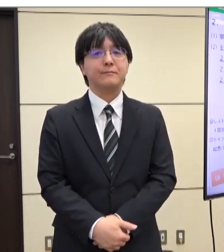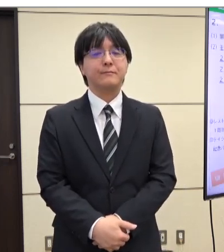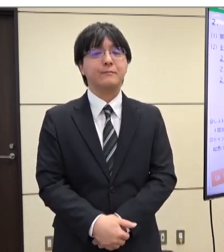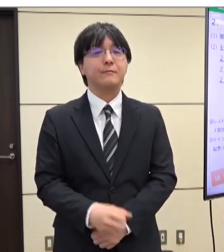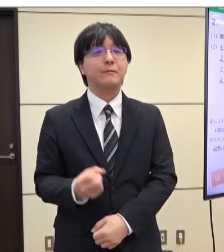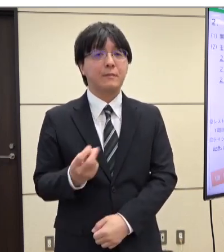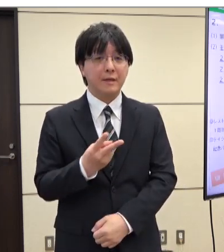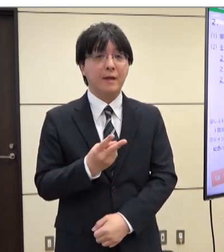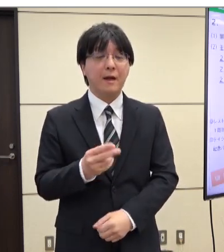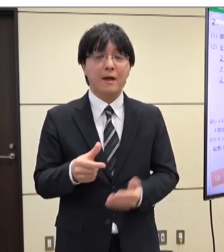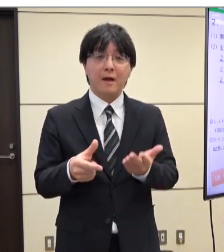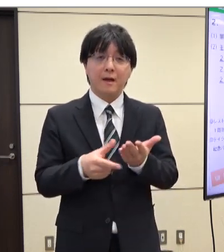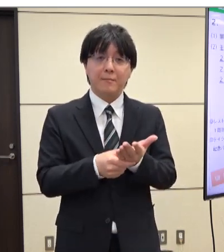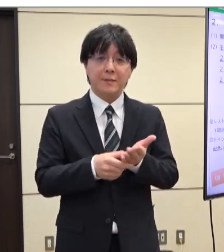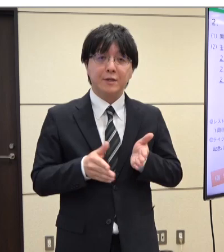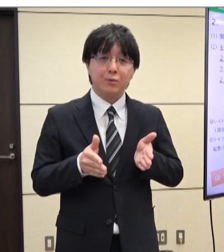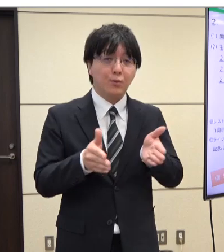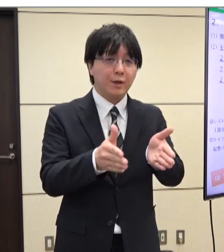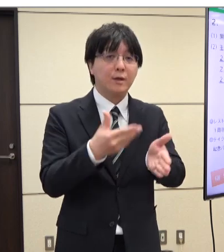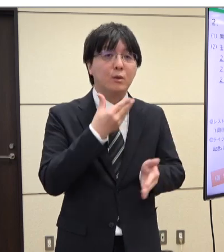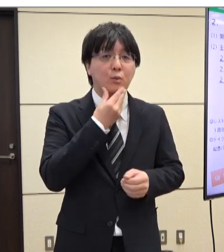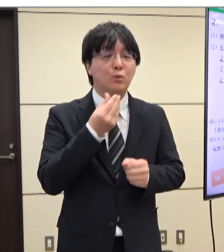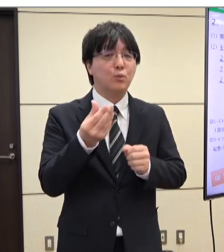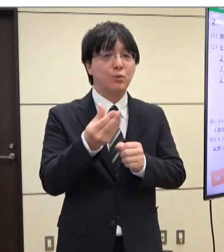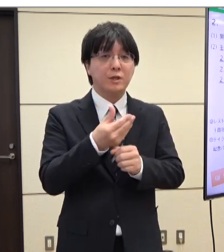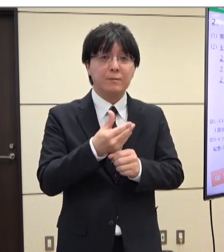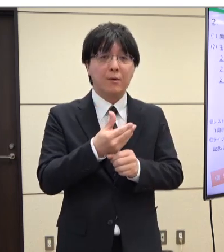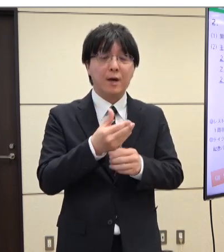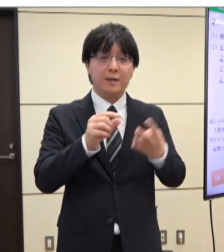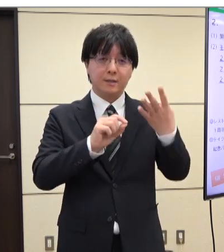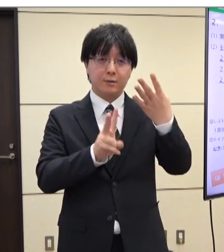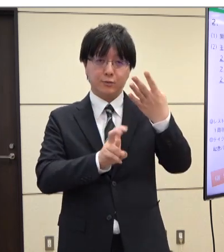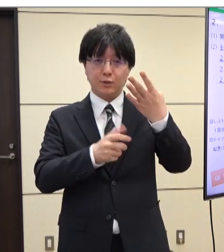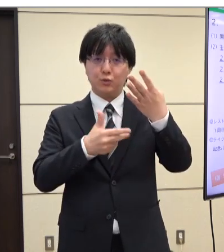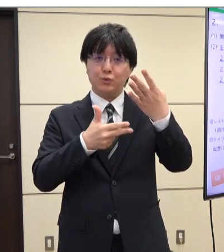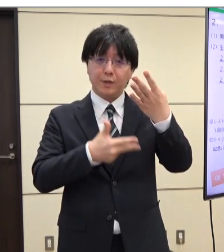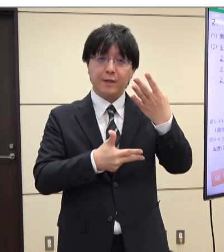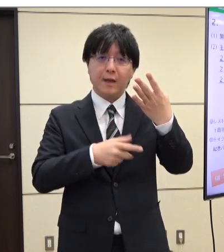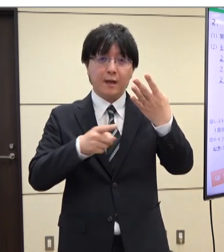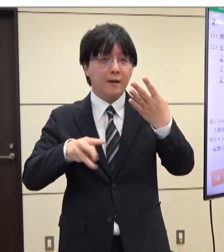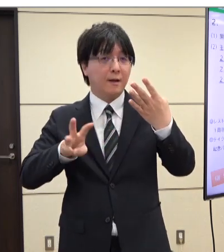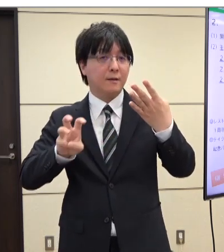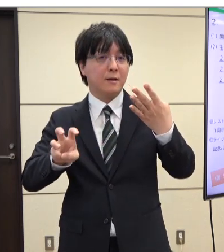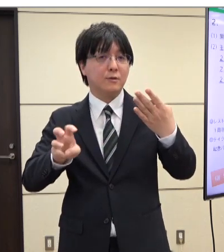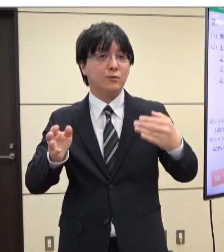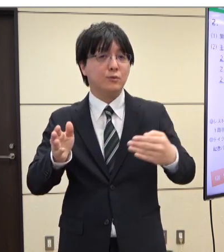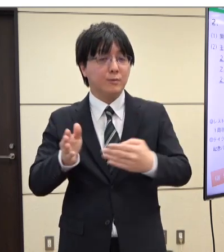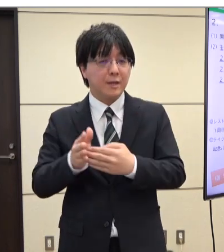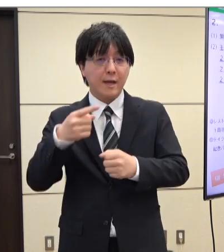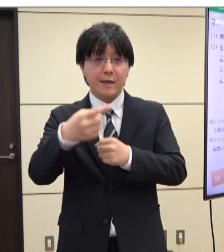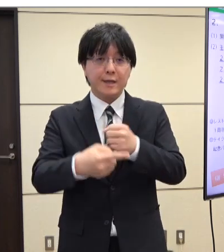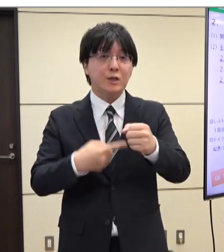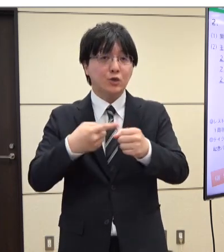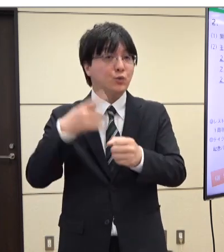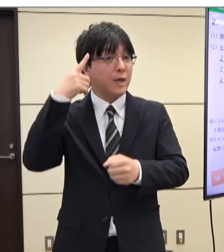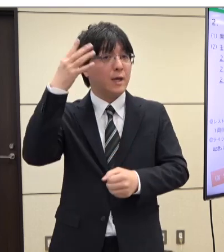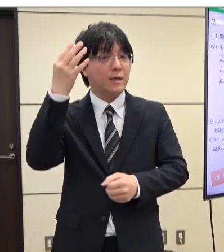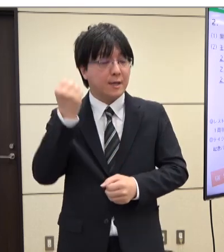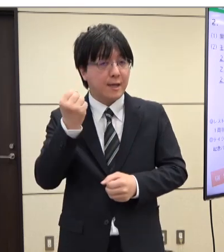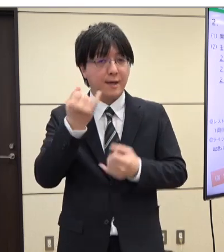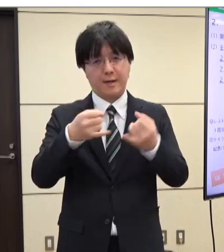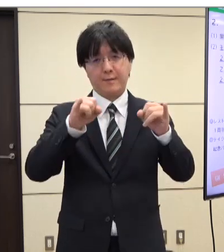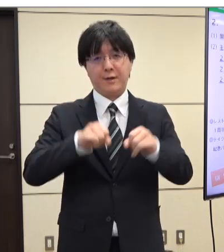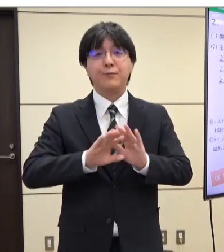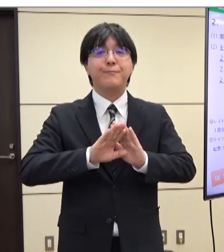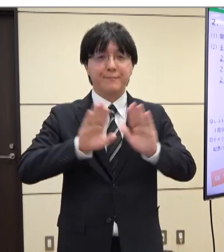そして、道の駅福島ではですね、この27日から、30日まで1周年祭を、実